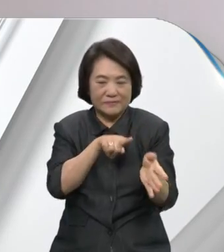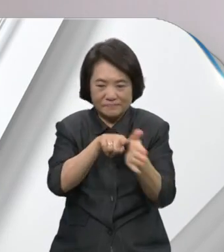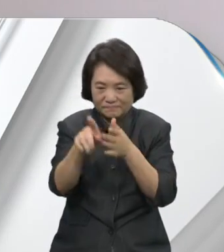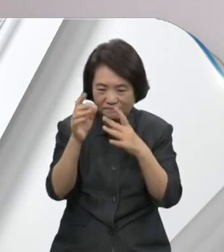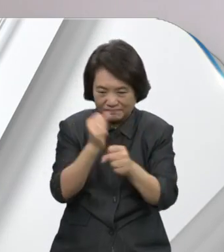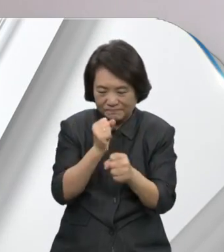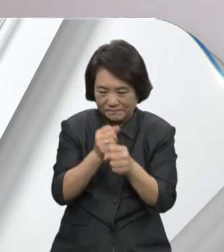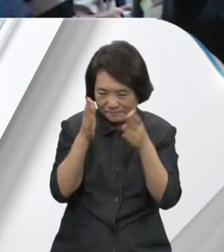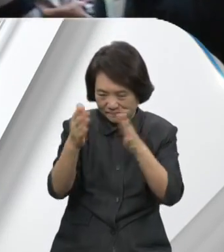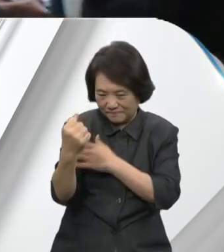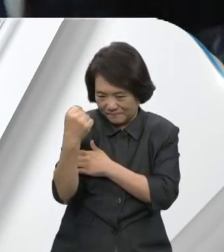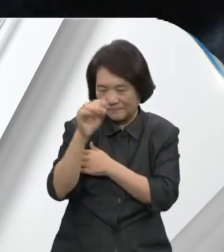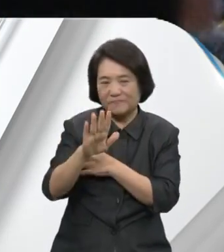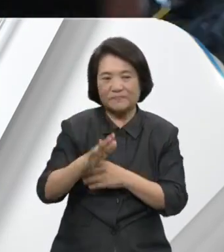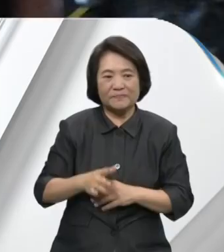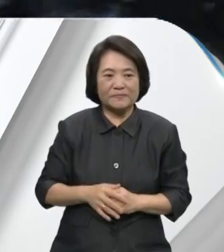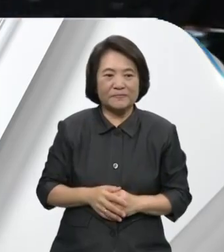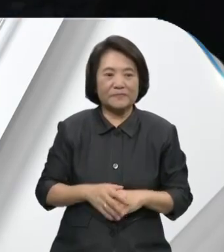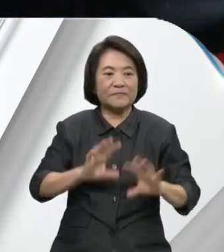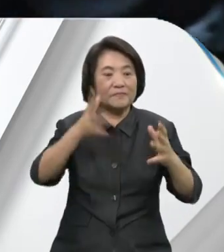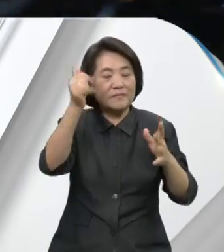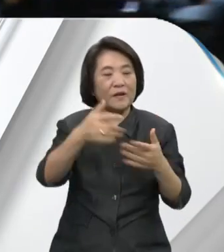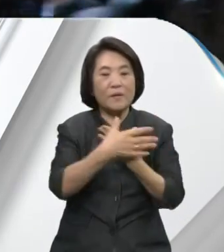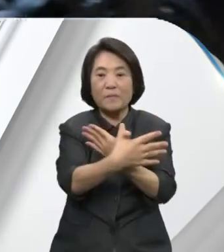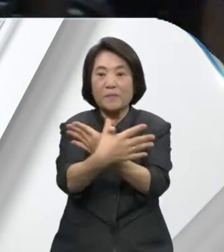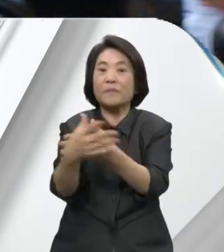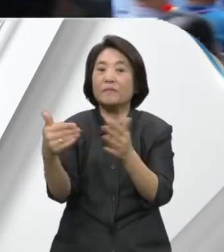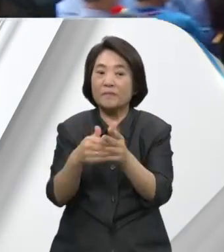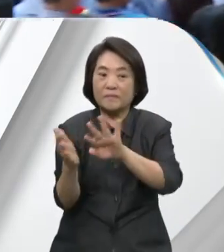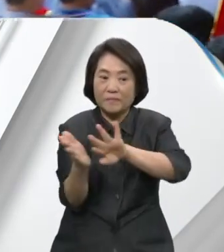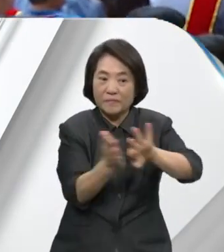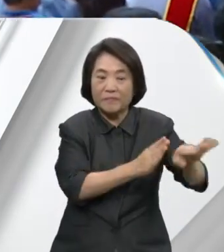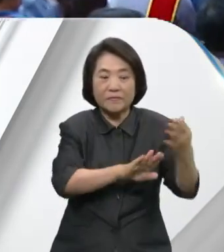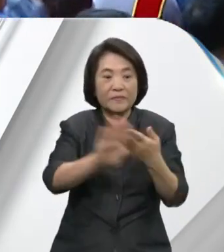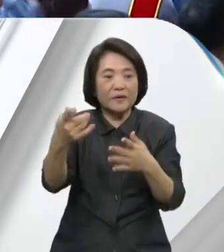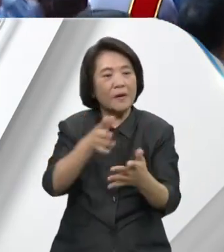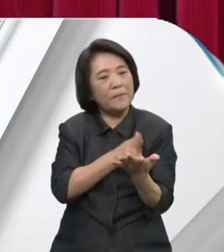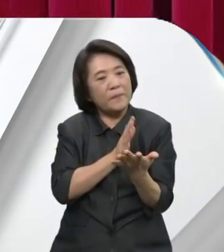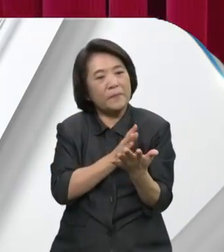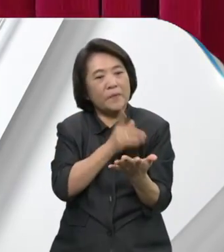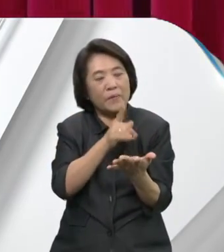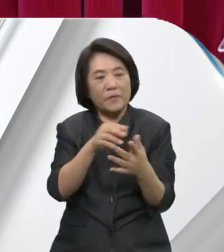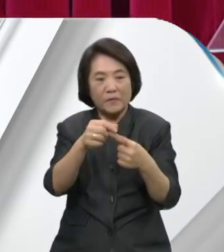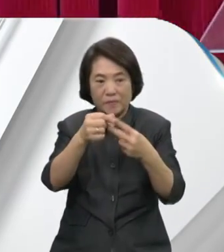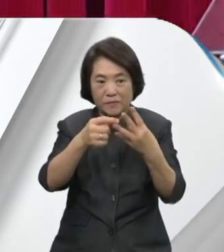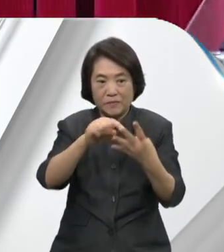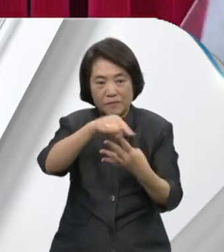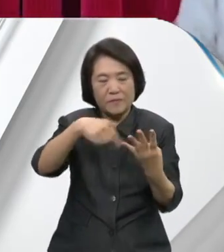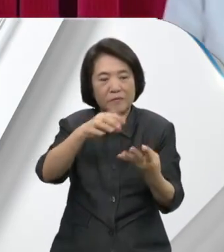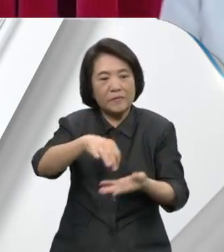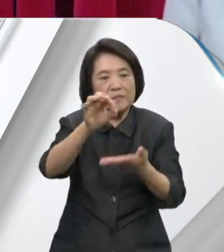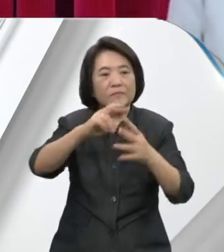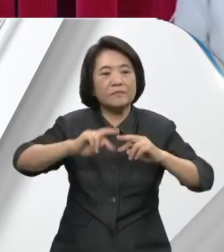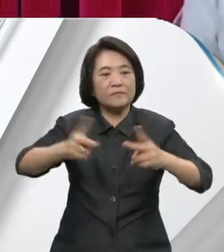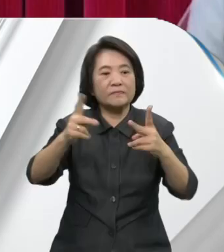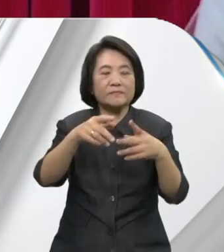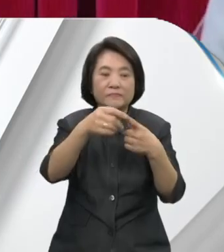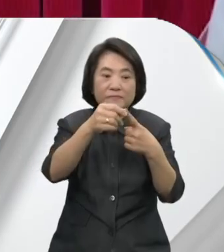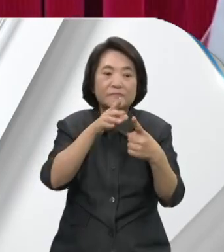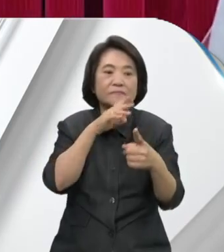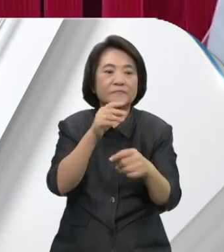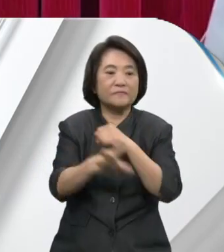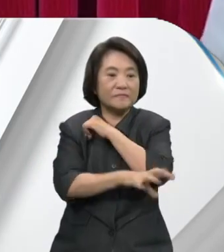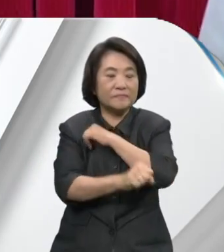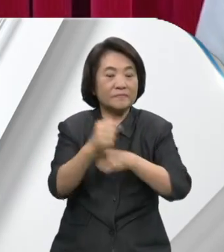工作上去努力。 总统除了颁奖表扬以外，媒体支持家下提出四项进步改革，包含提升